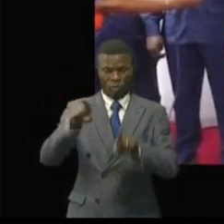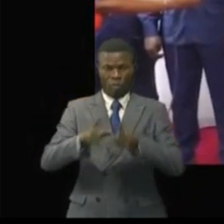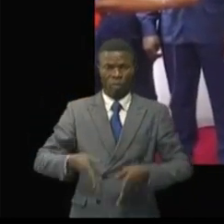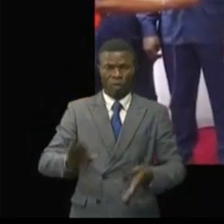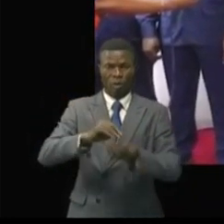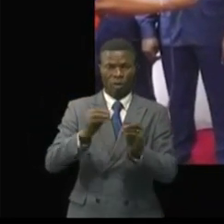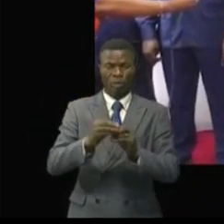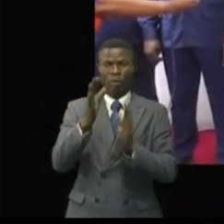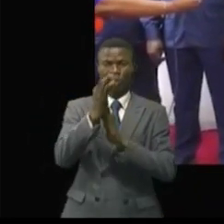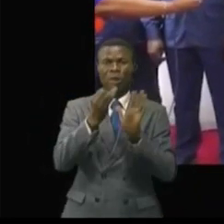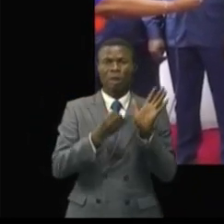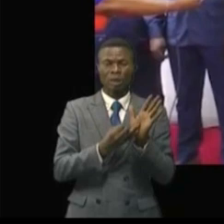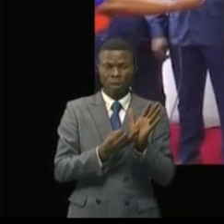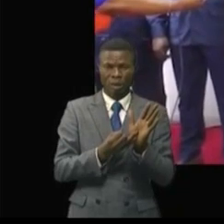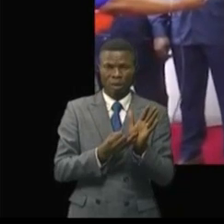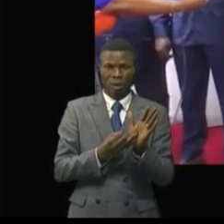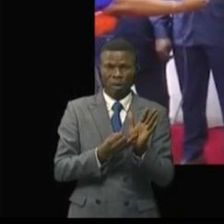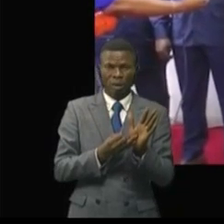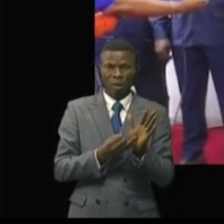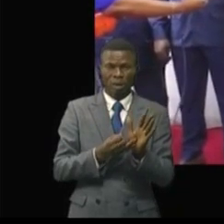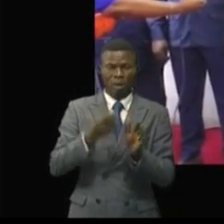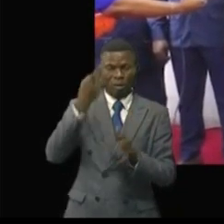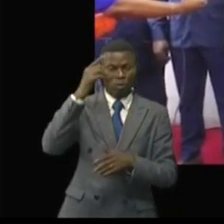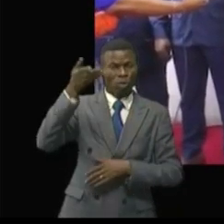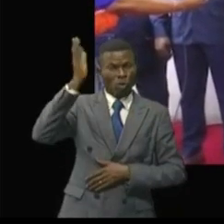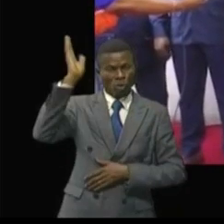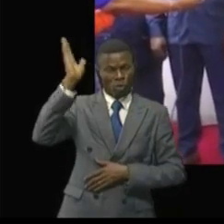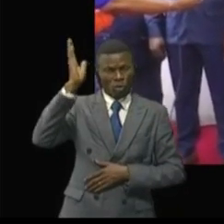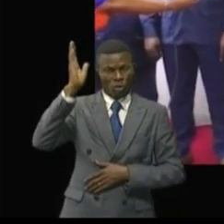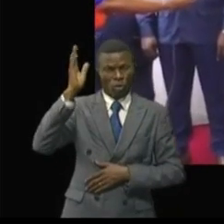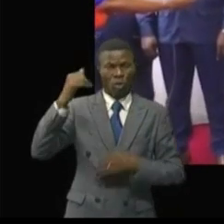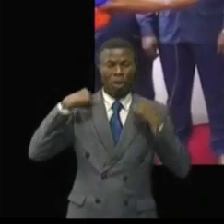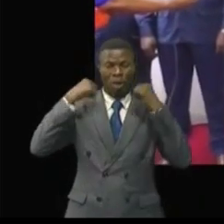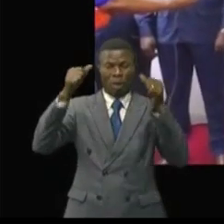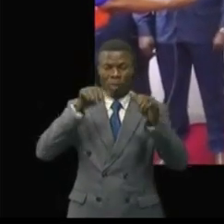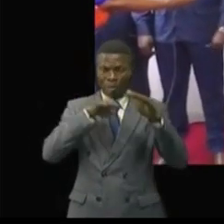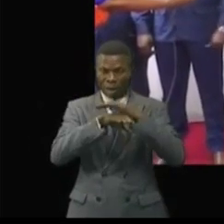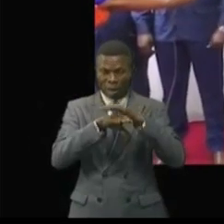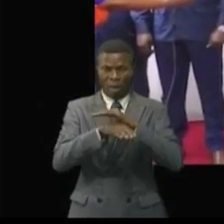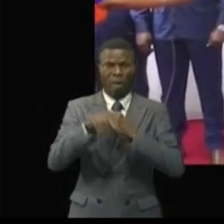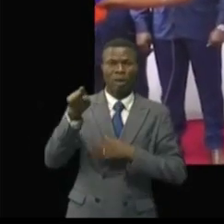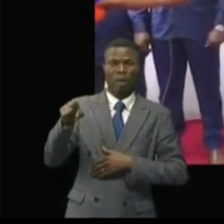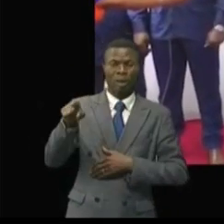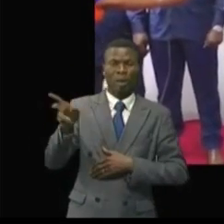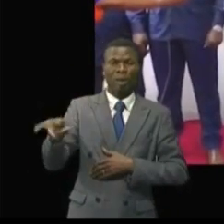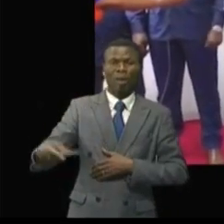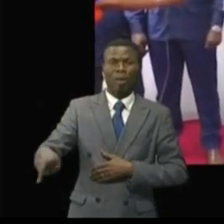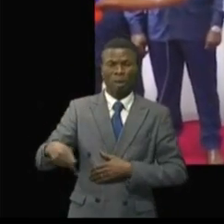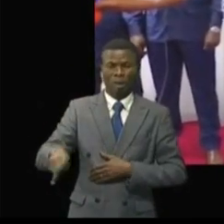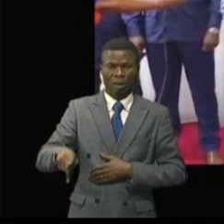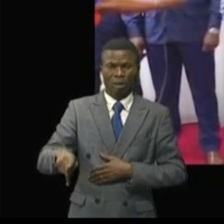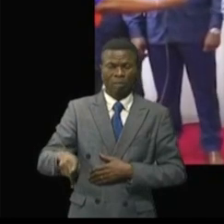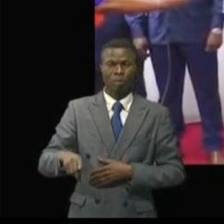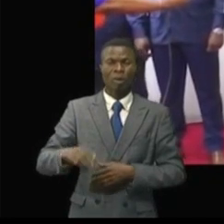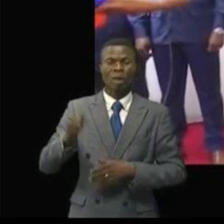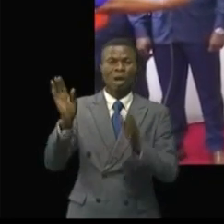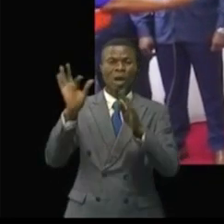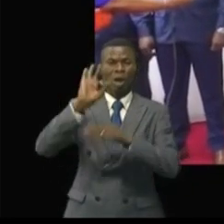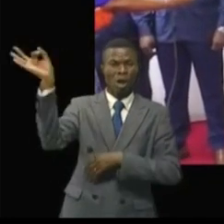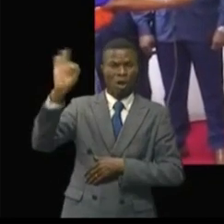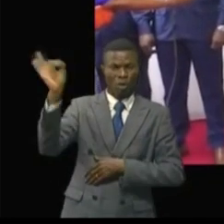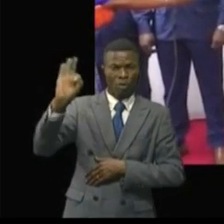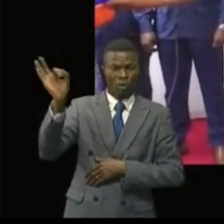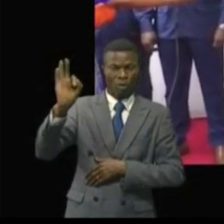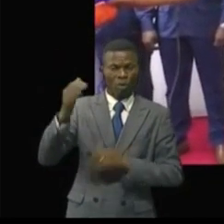17 où les insurgés se retrouvent encore dans des forêts, dans des savanes en train